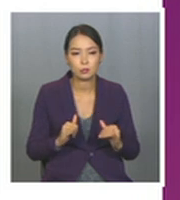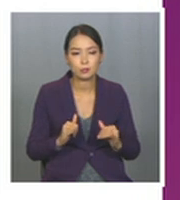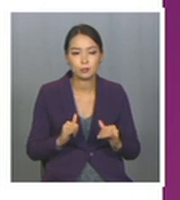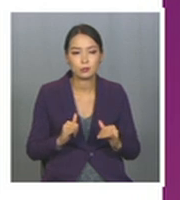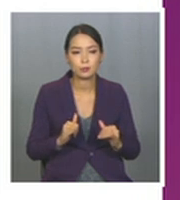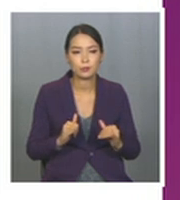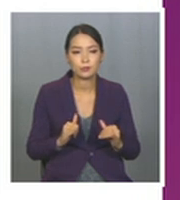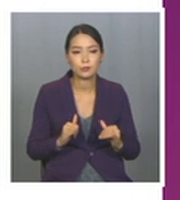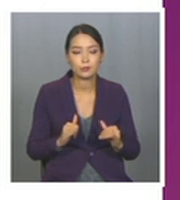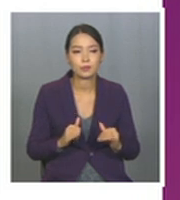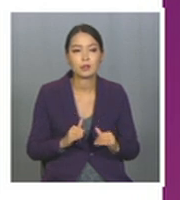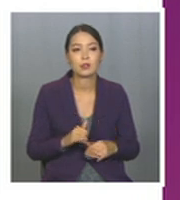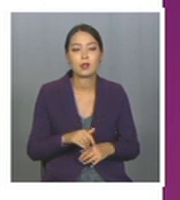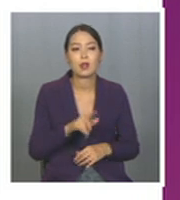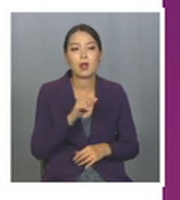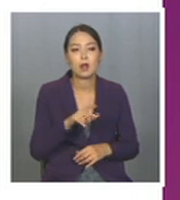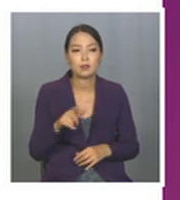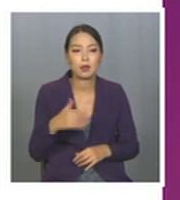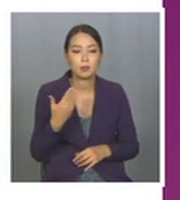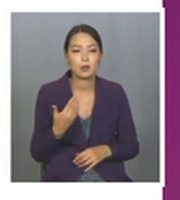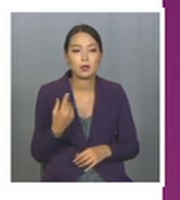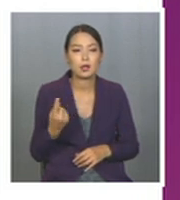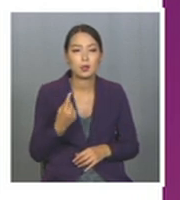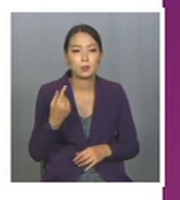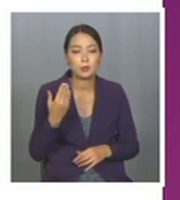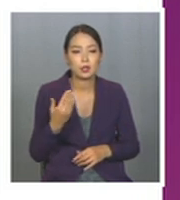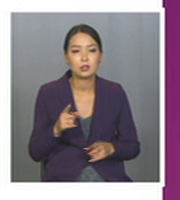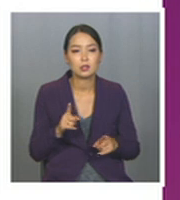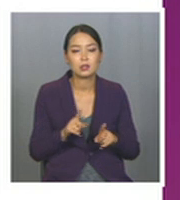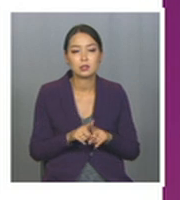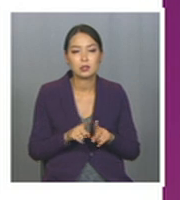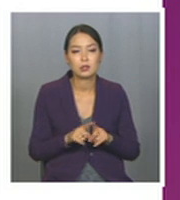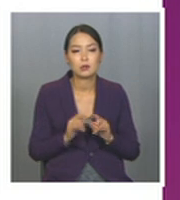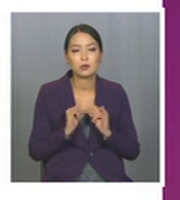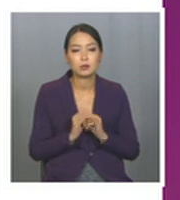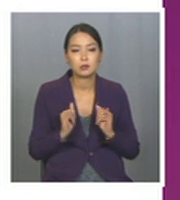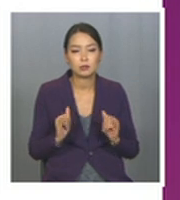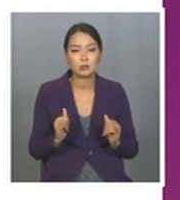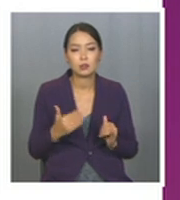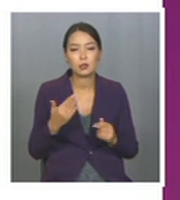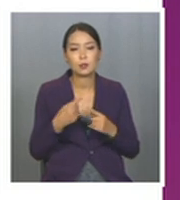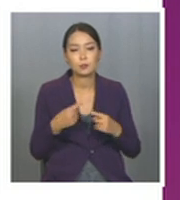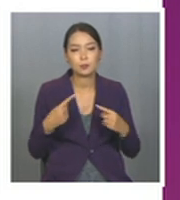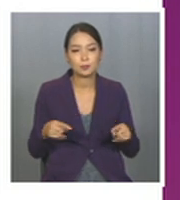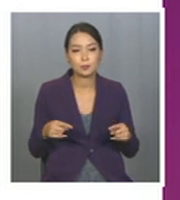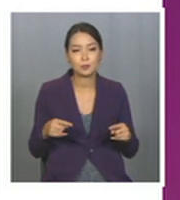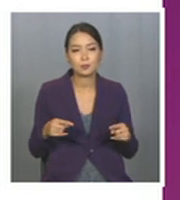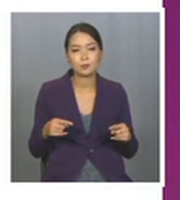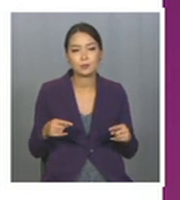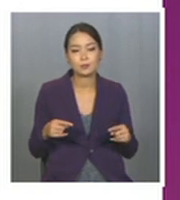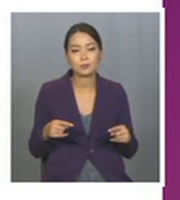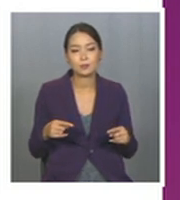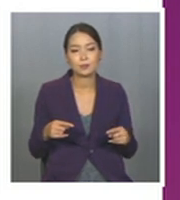Ал адам белгілі бір жаңалықтарды ашқаннан кейін, белгілі бір салаларды меңгергеннен кейін